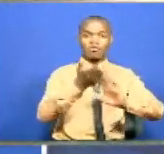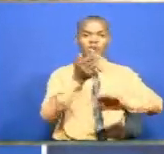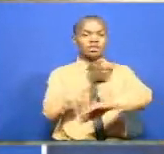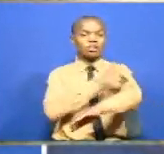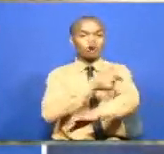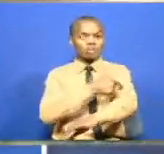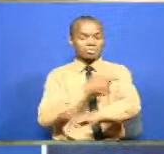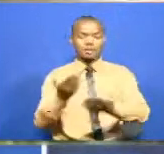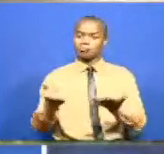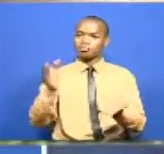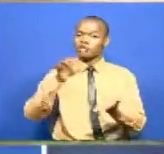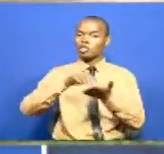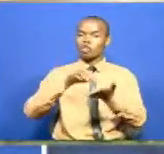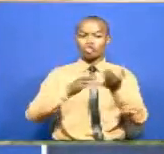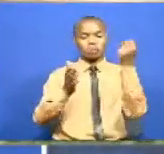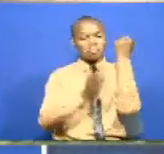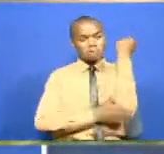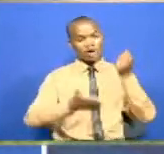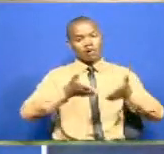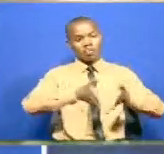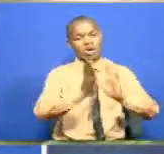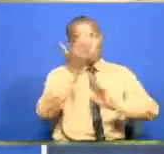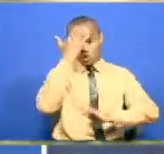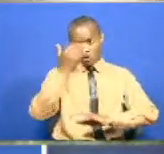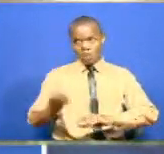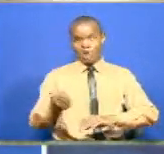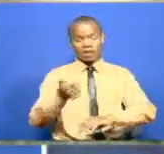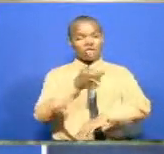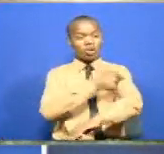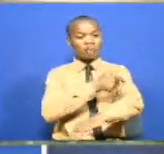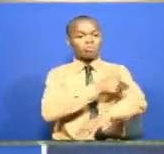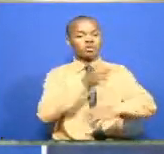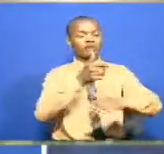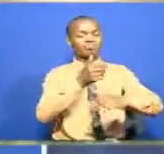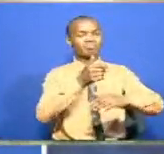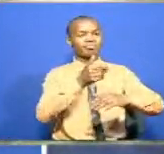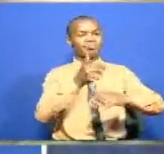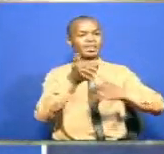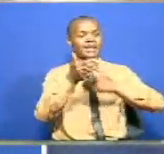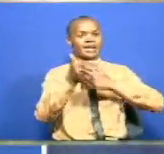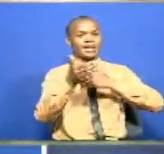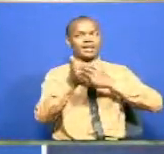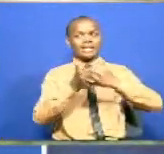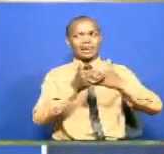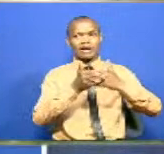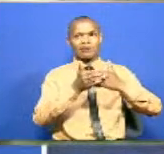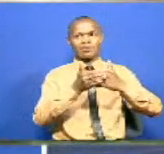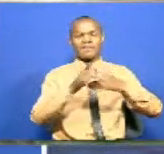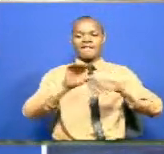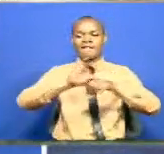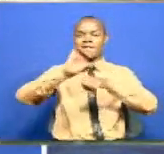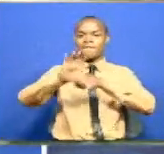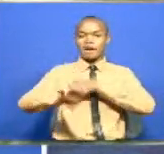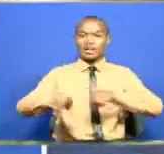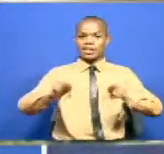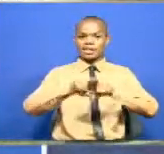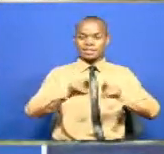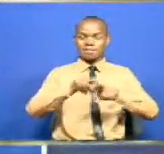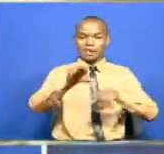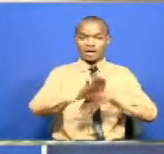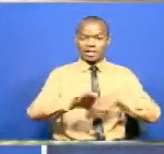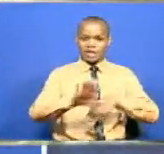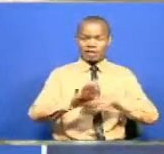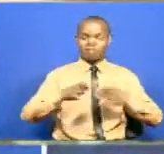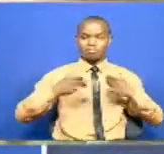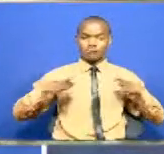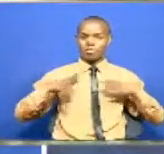zilitatiziwa na hali mbaya ya barabara, kwani hospitali iliyoko karibu ya Aina Moi imetangazwa kuwa kituo cha kuwatenga wale waliothibitishwa kuwa na